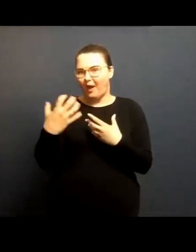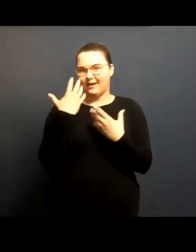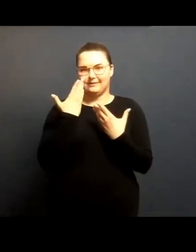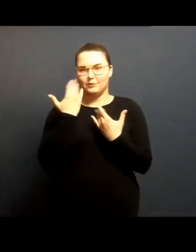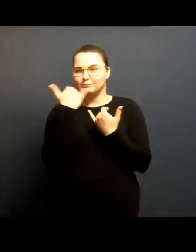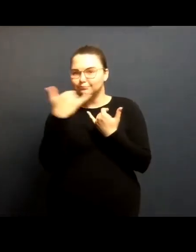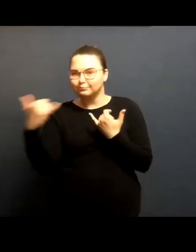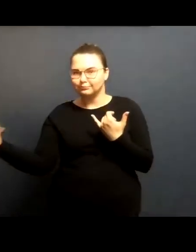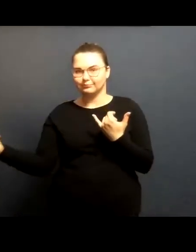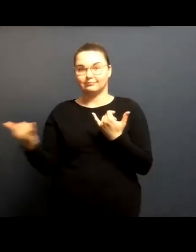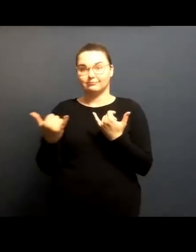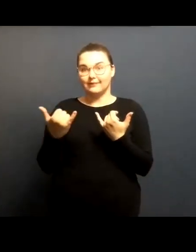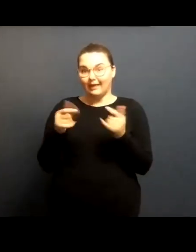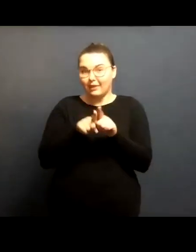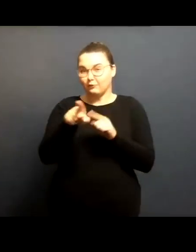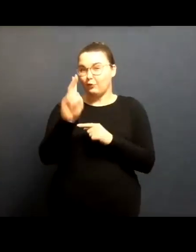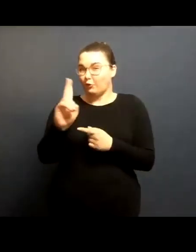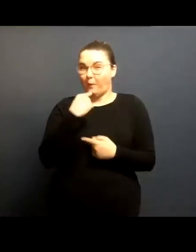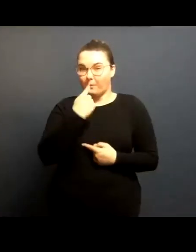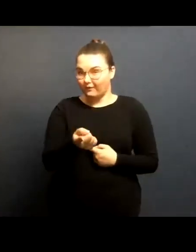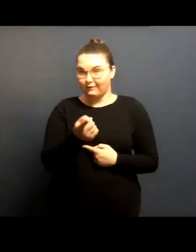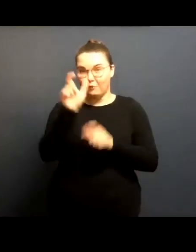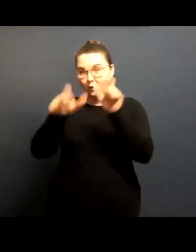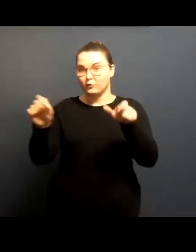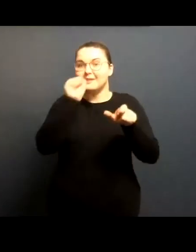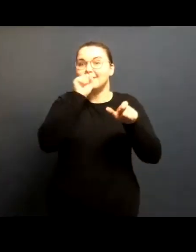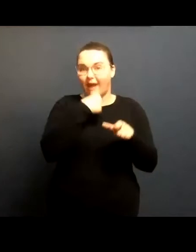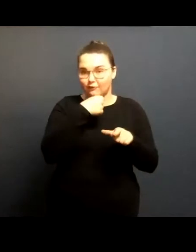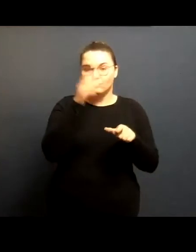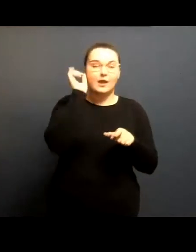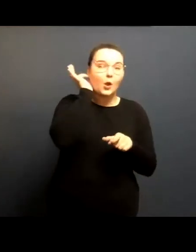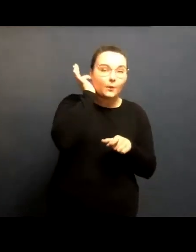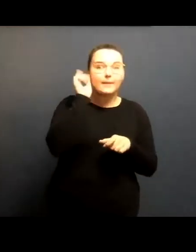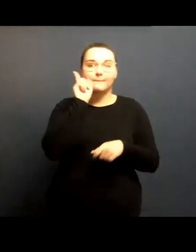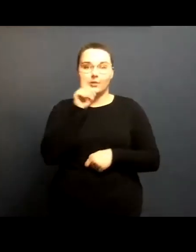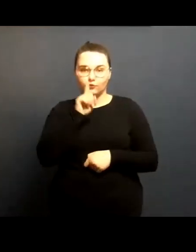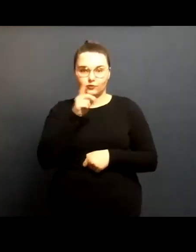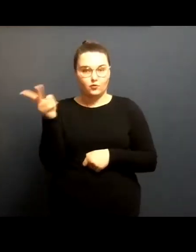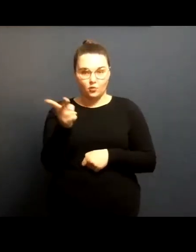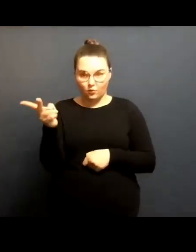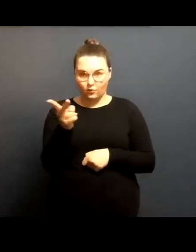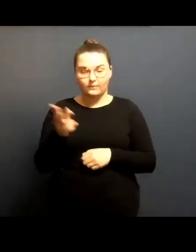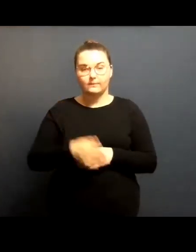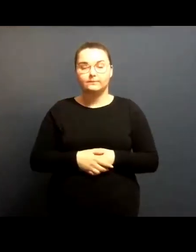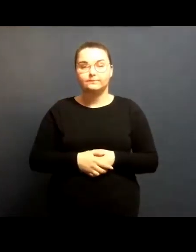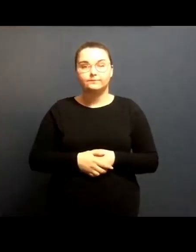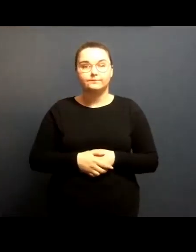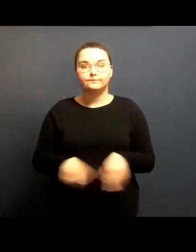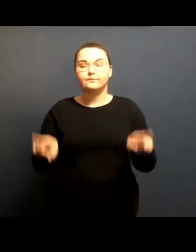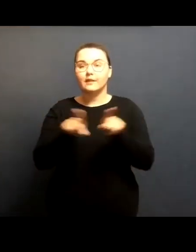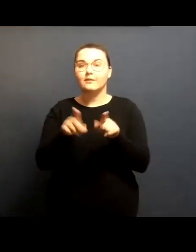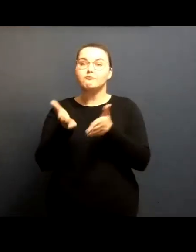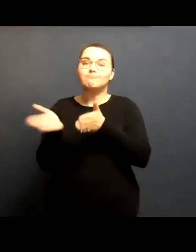wypowiadają. Oczywiście i mężczyzn, i kobiet. Tutaj drugi, jak gdyby